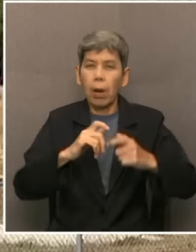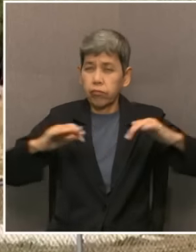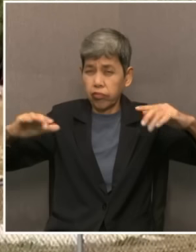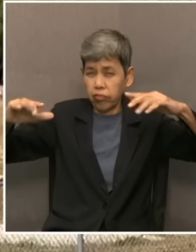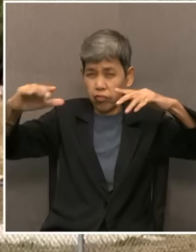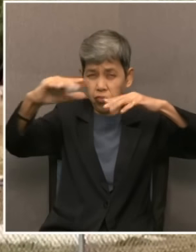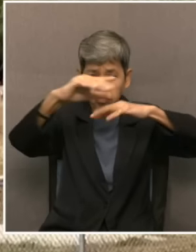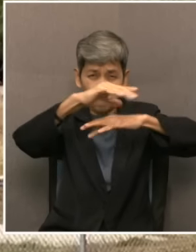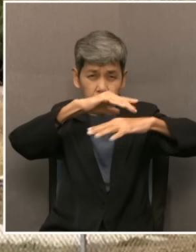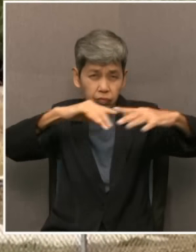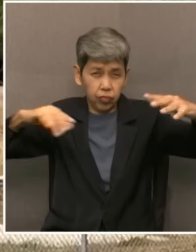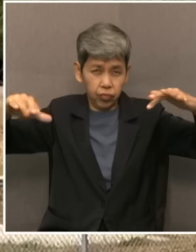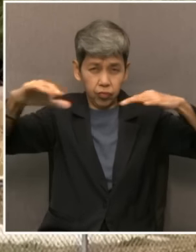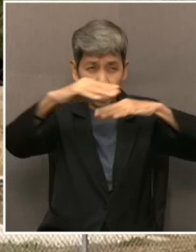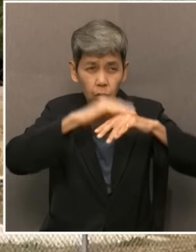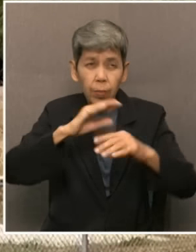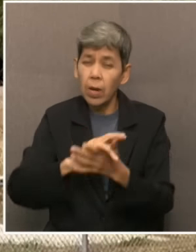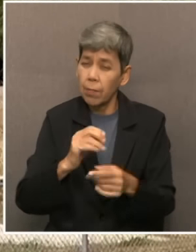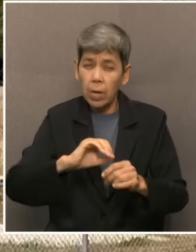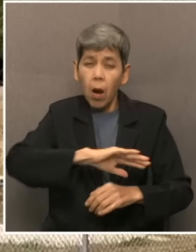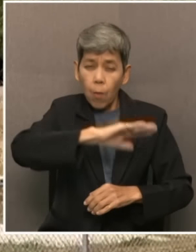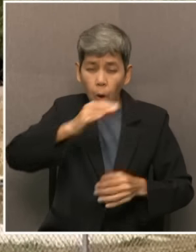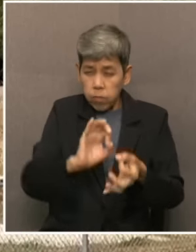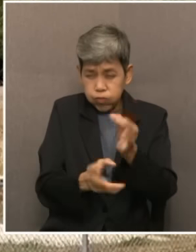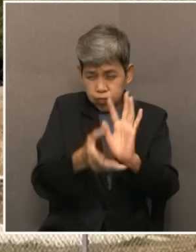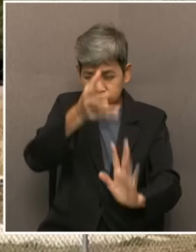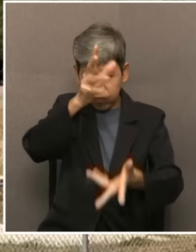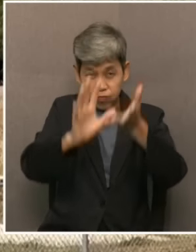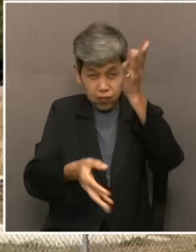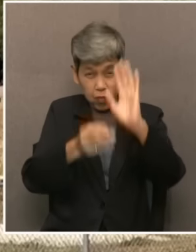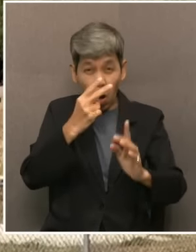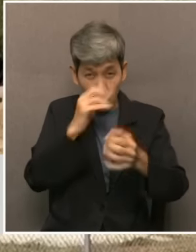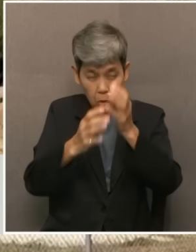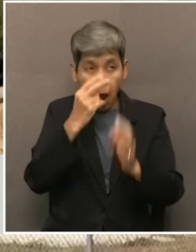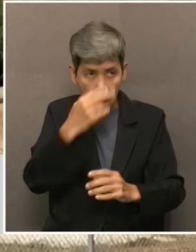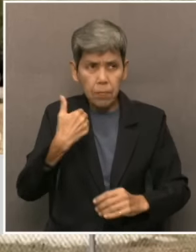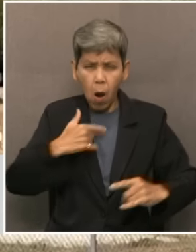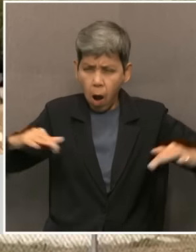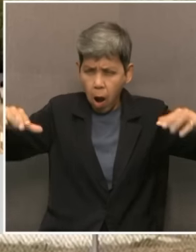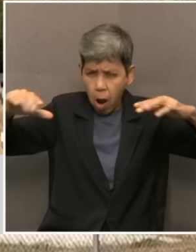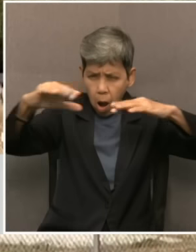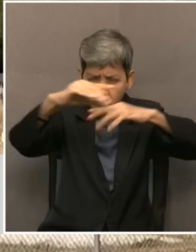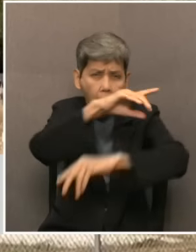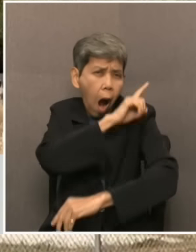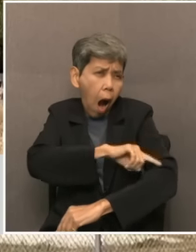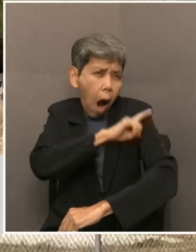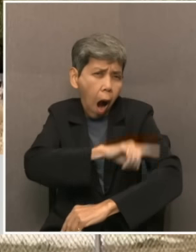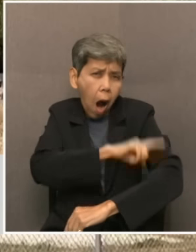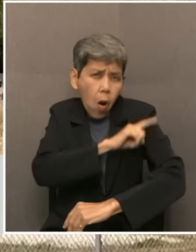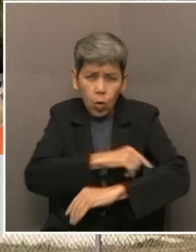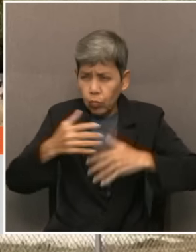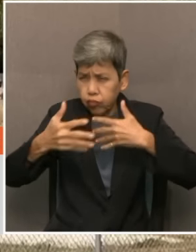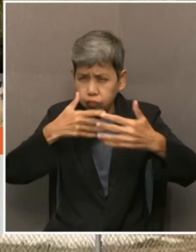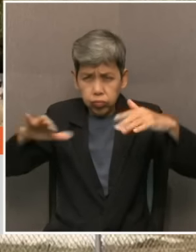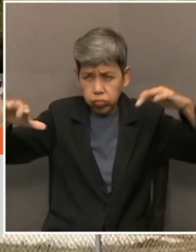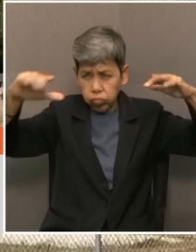ีขาวเทากล่ให chokingร